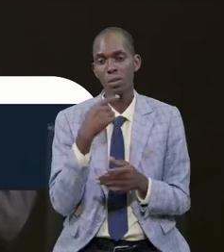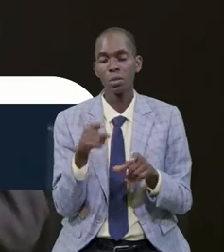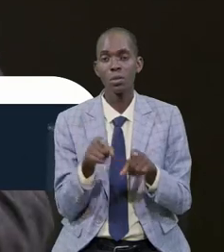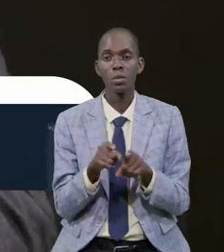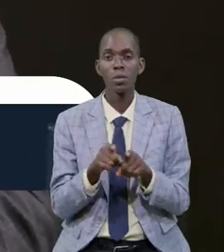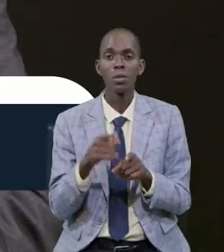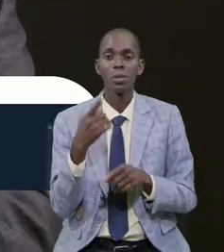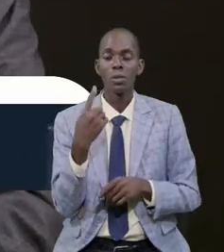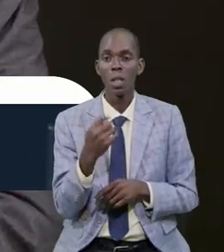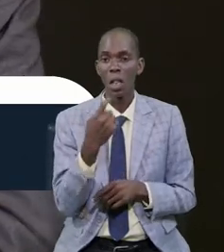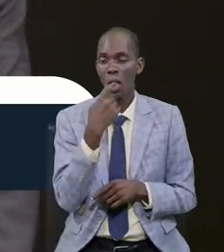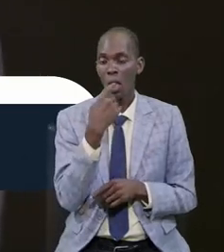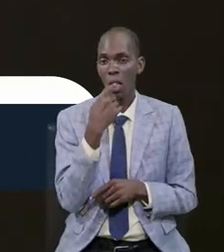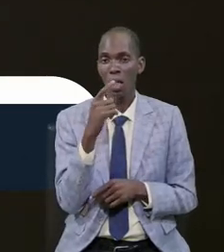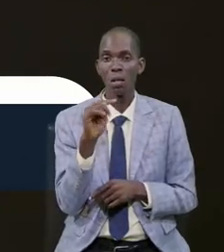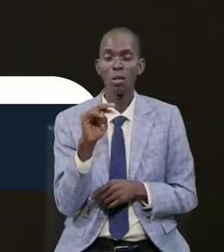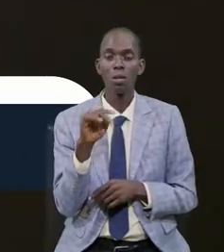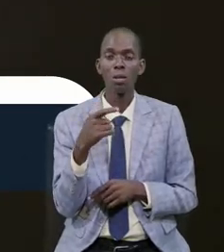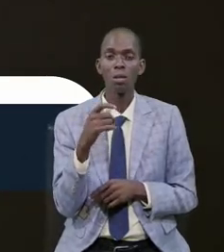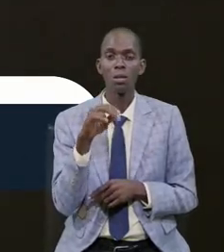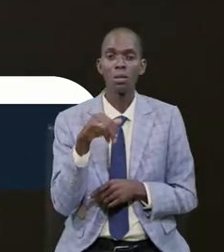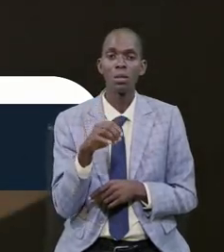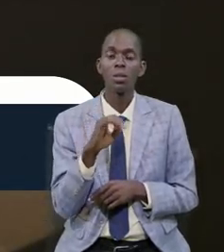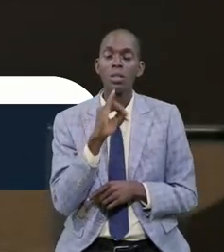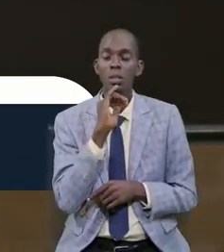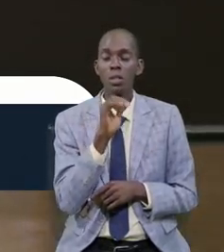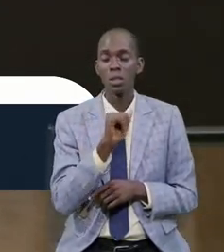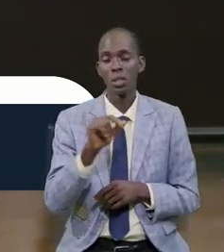De même, la langue est